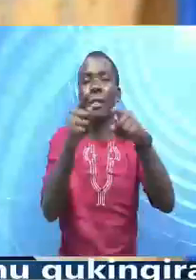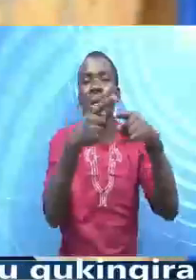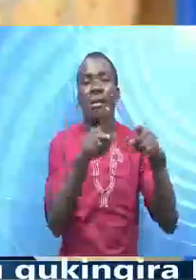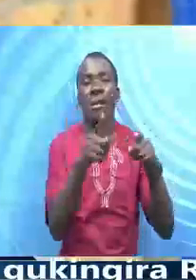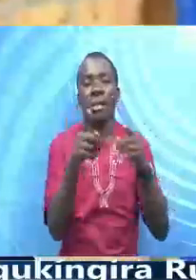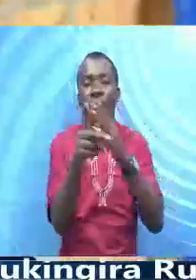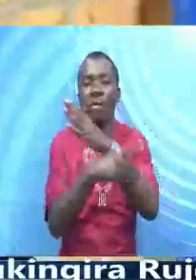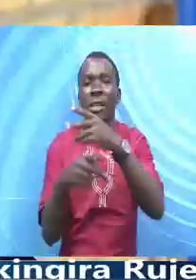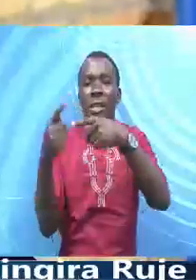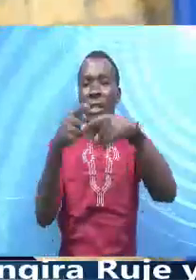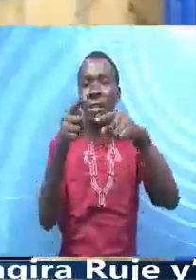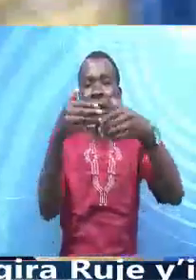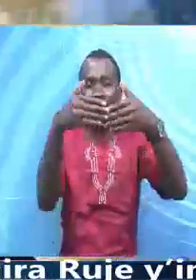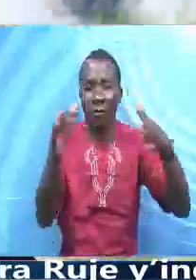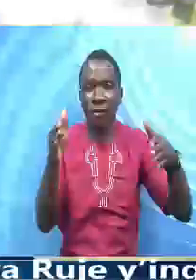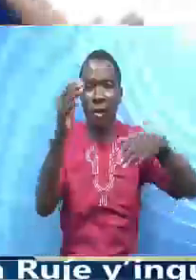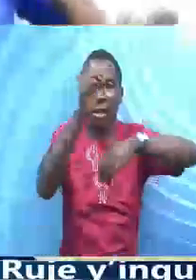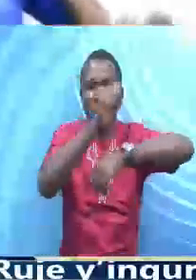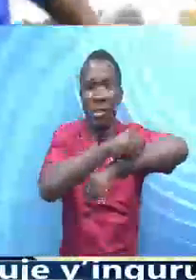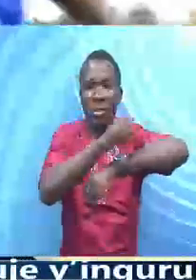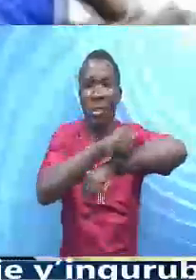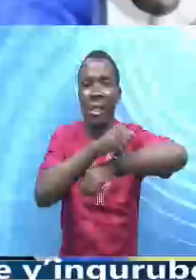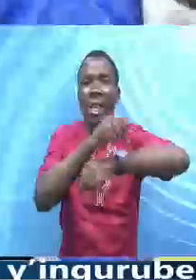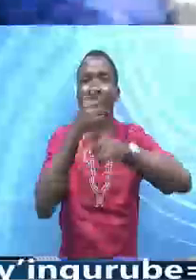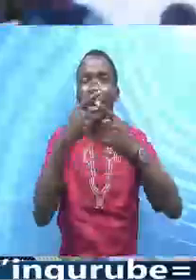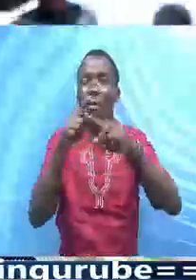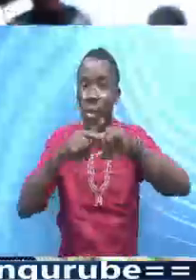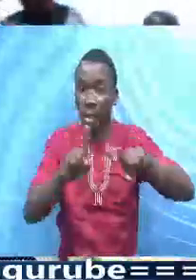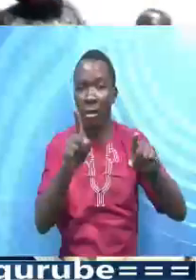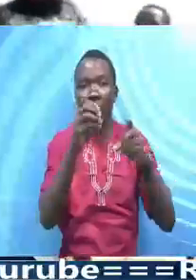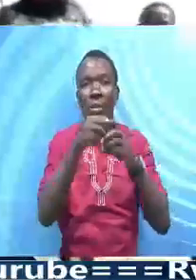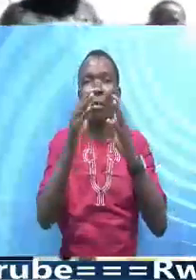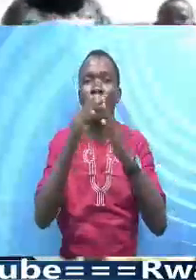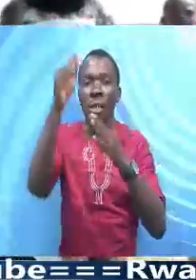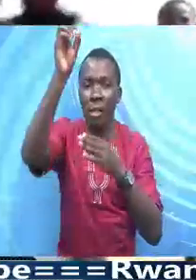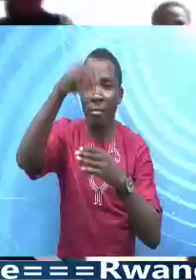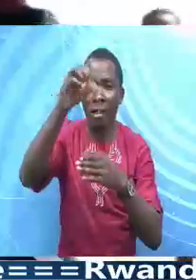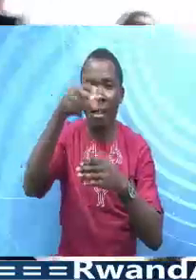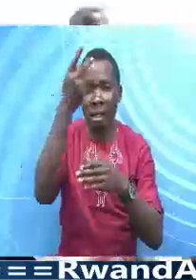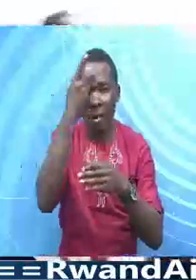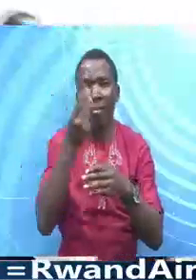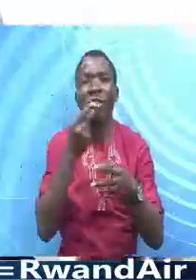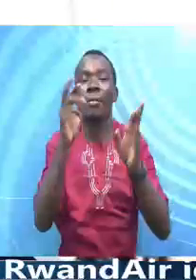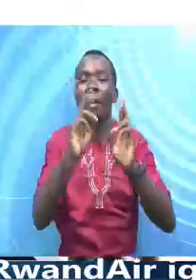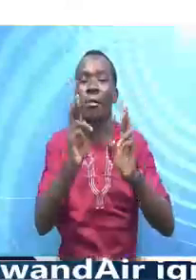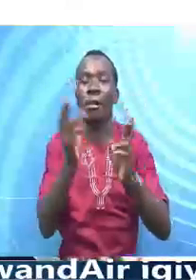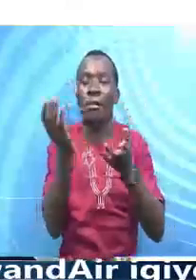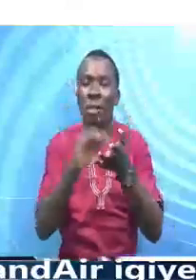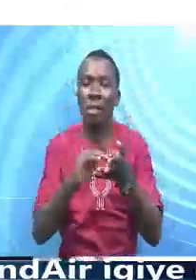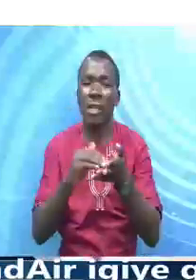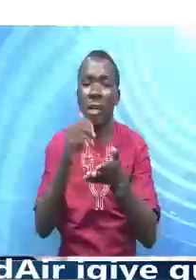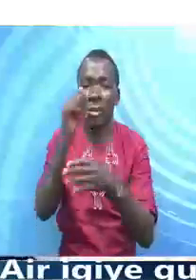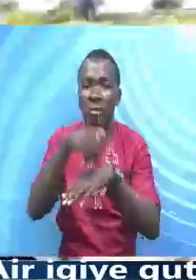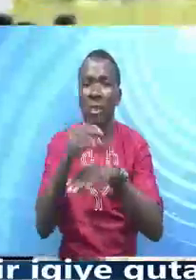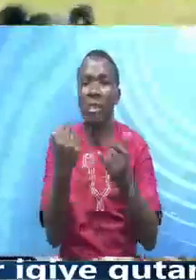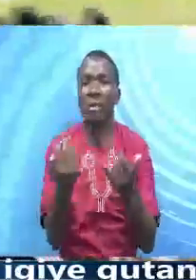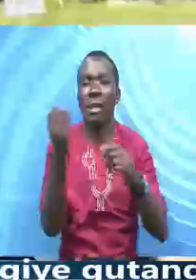siko byagenze mu mujyi wa Kigali, dore ko mu gihe ababyeyi bari bamaze kwitegura gusubiza abana ku mashuri, hasohotse itangazo rya Minisiteri